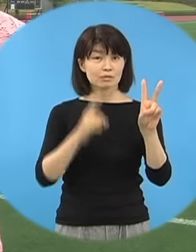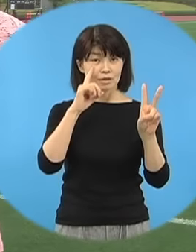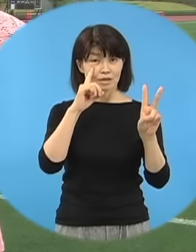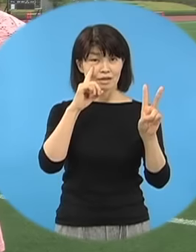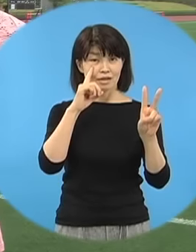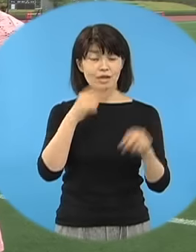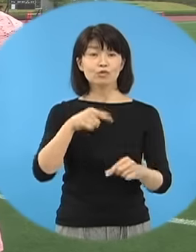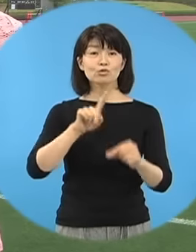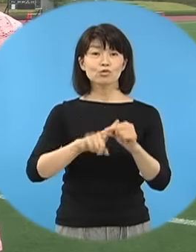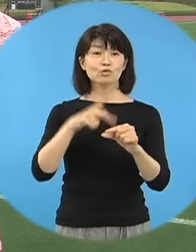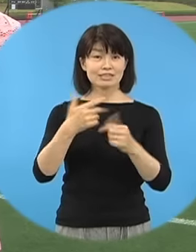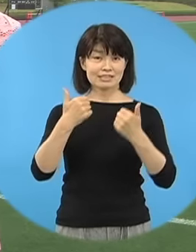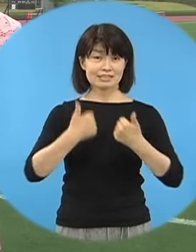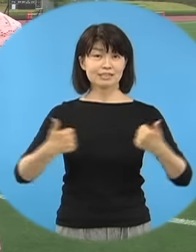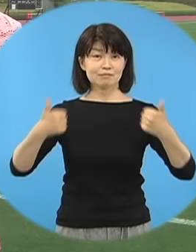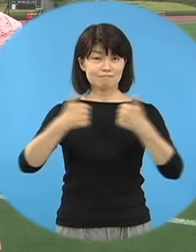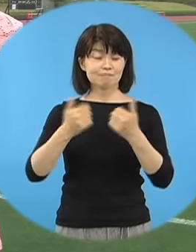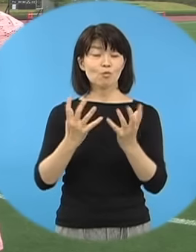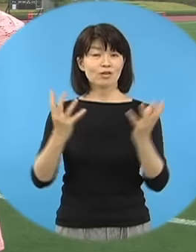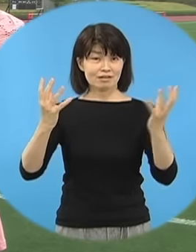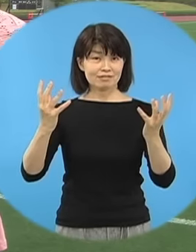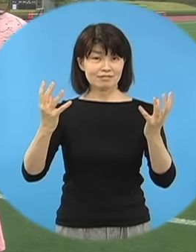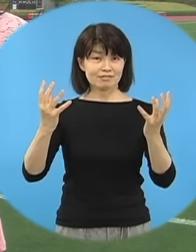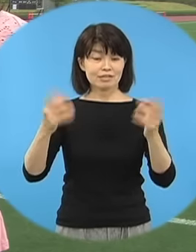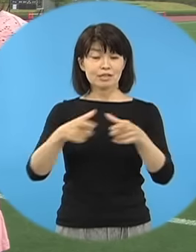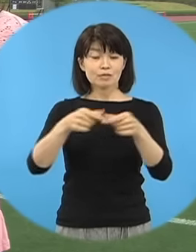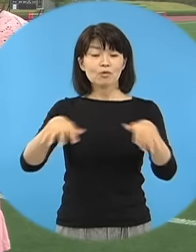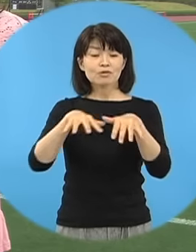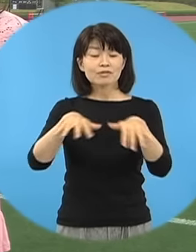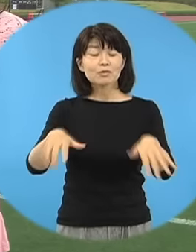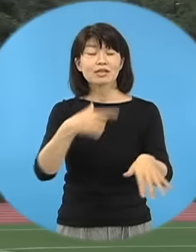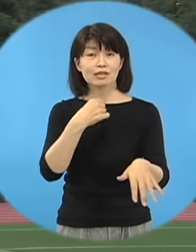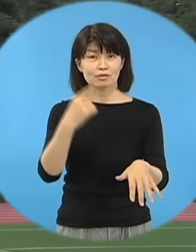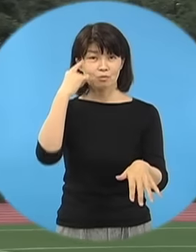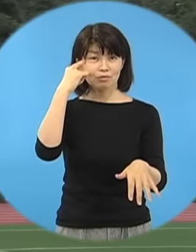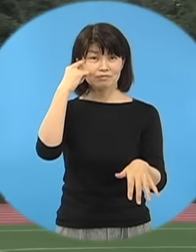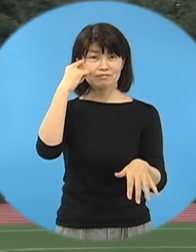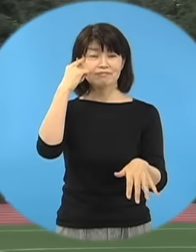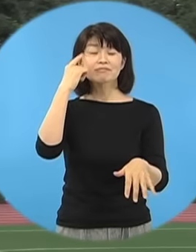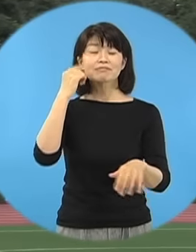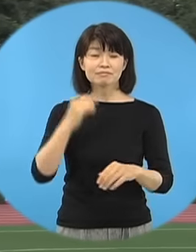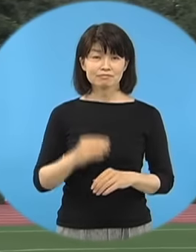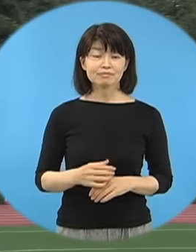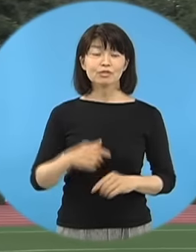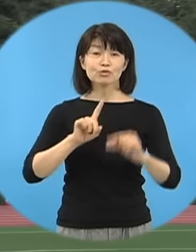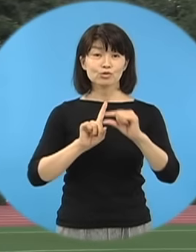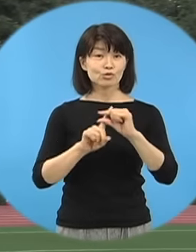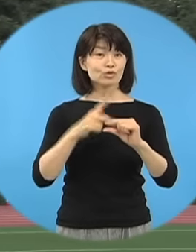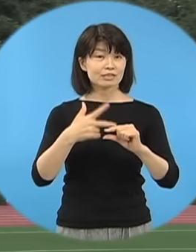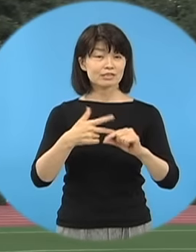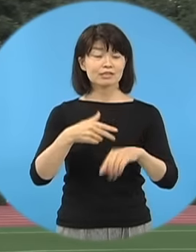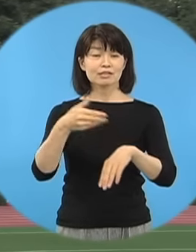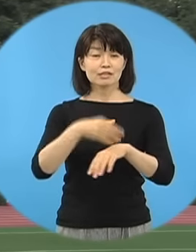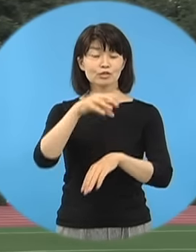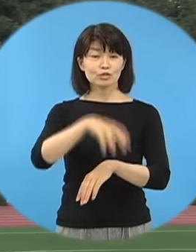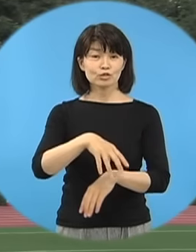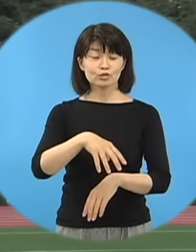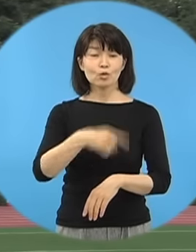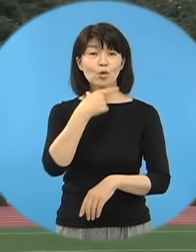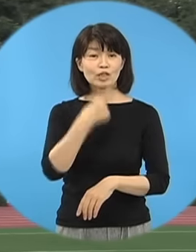は府中から全国に大会を盛り上げていくことです府中がキャンプ地として名乗りを上げることに